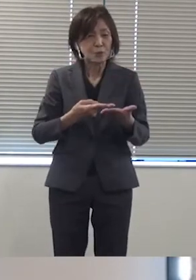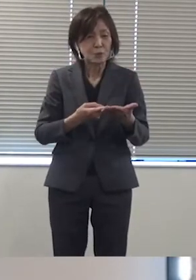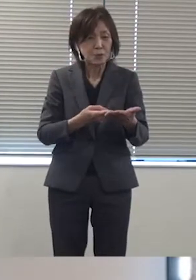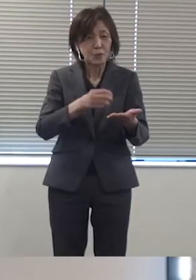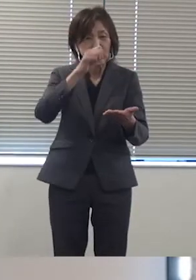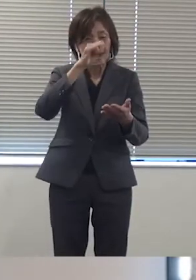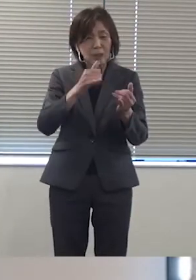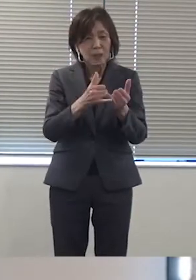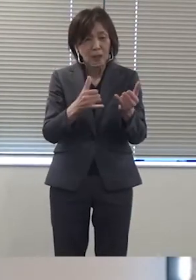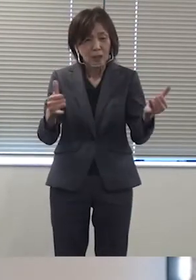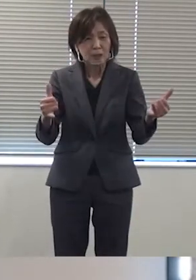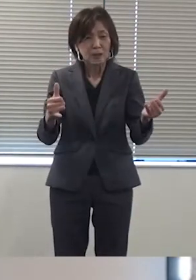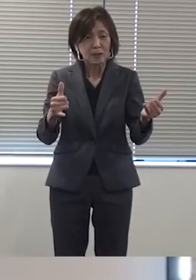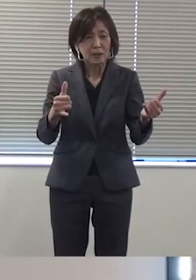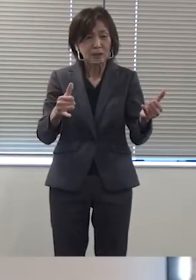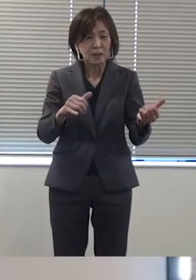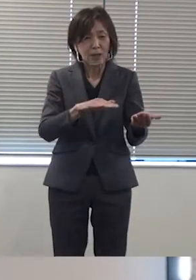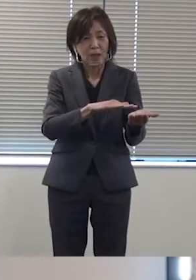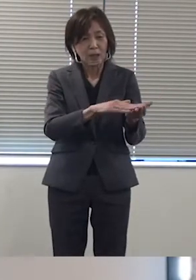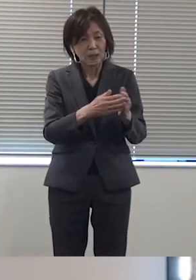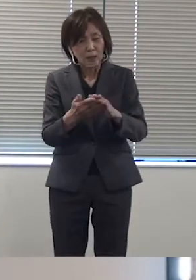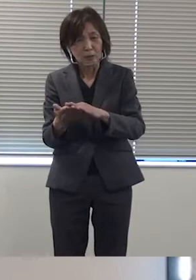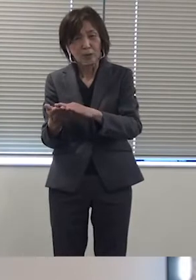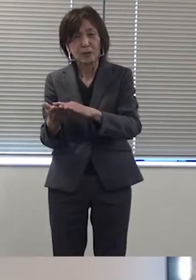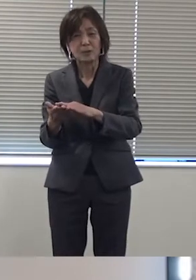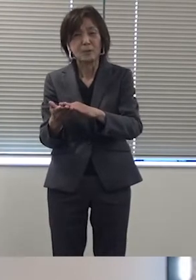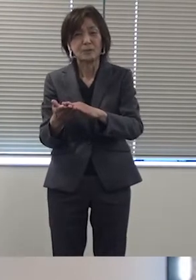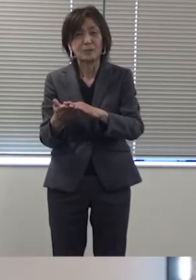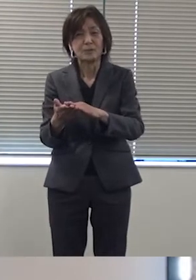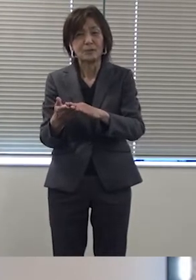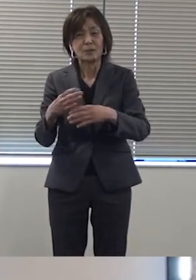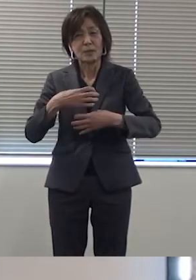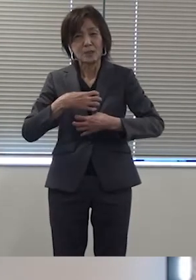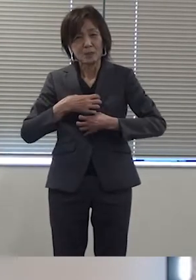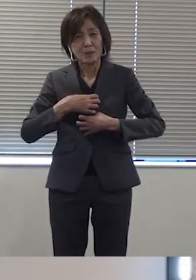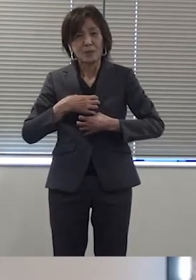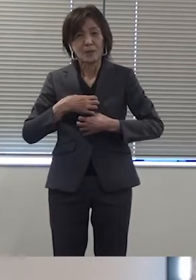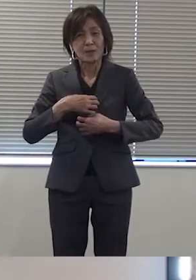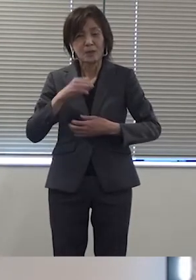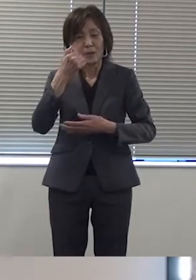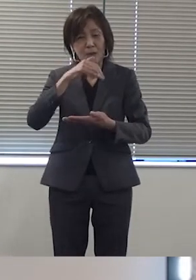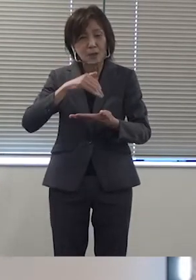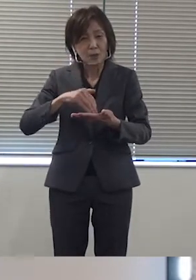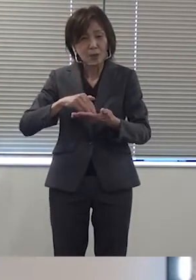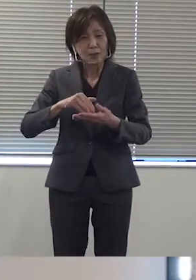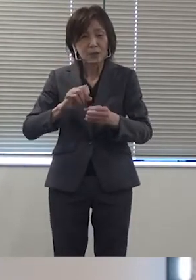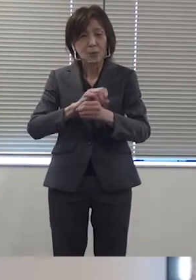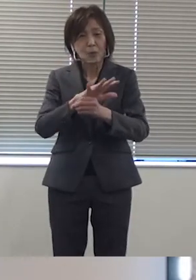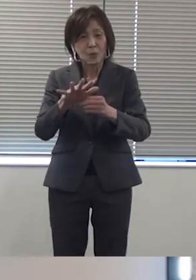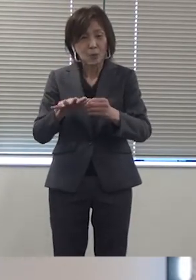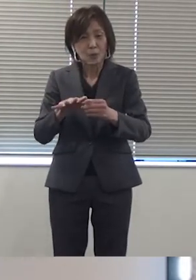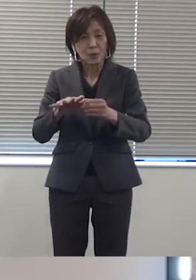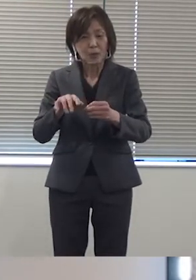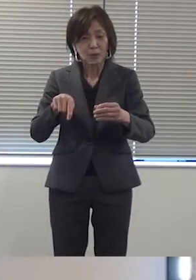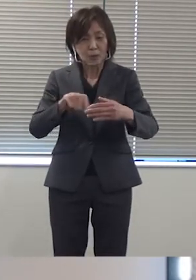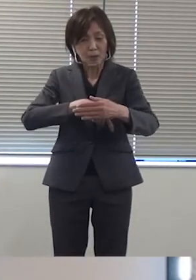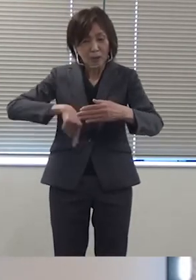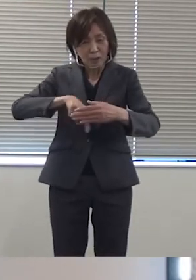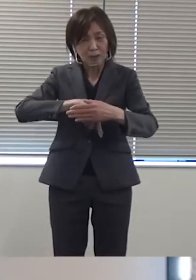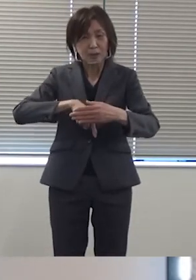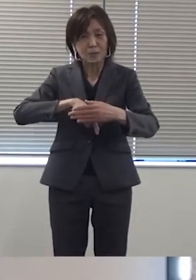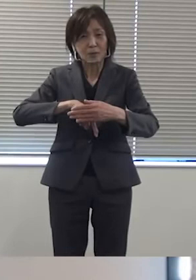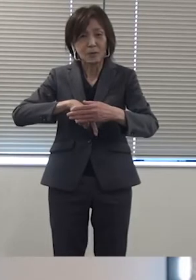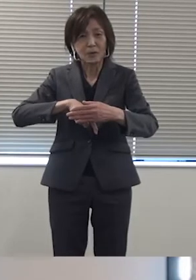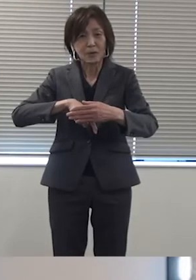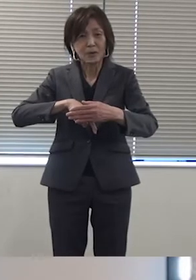も、まあ、そういうあのコロナの特性に応じないと予算を組む選択があるんですけれども、例えば多分